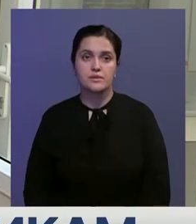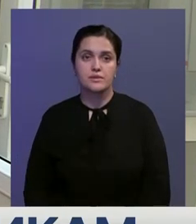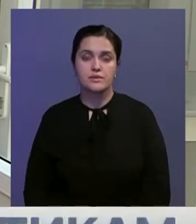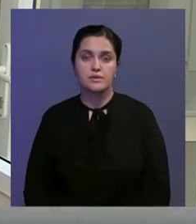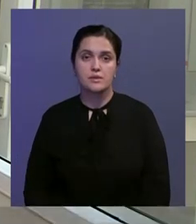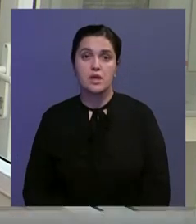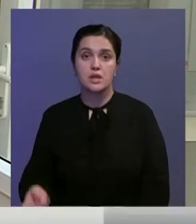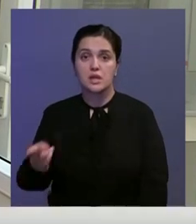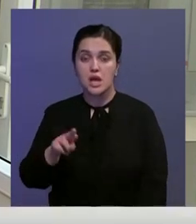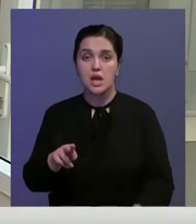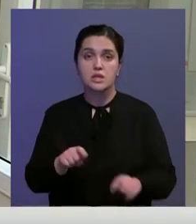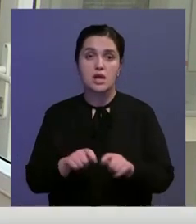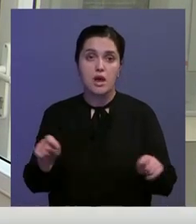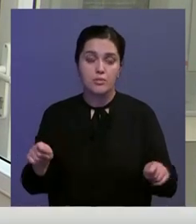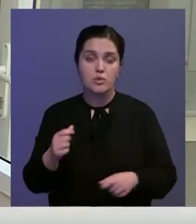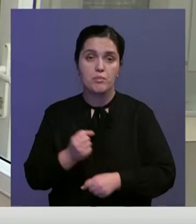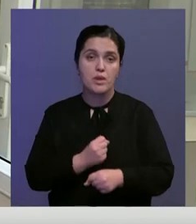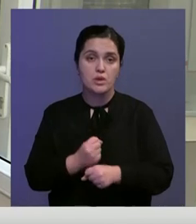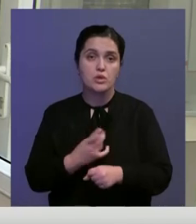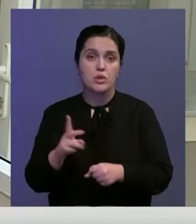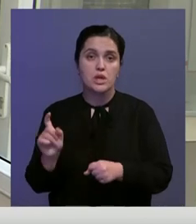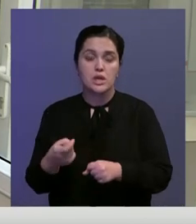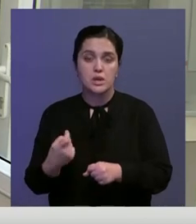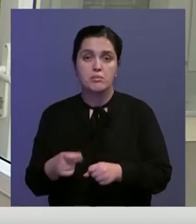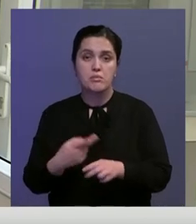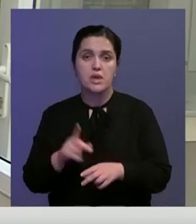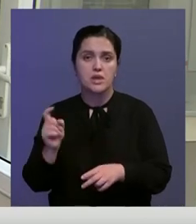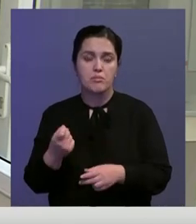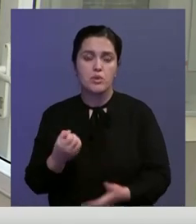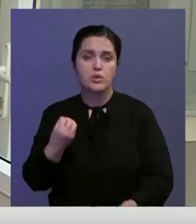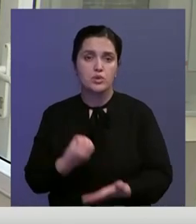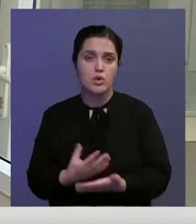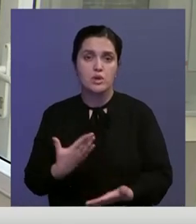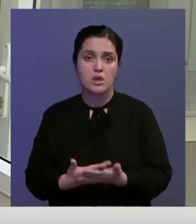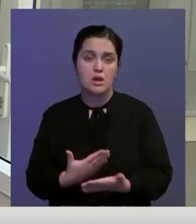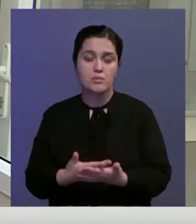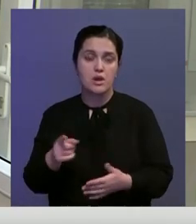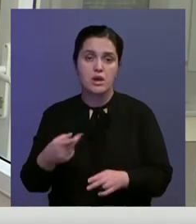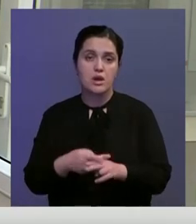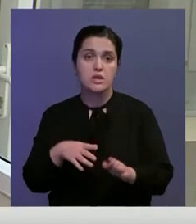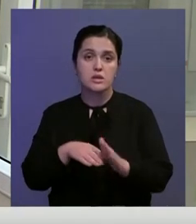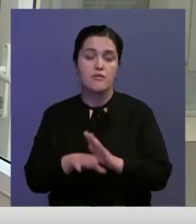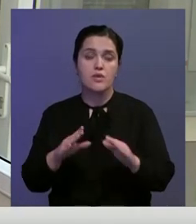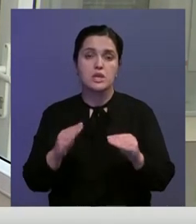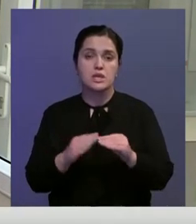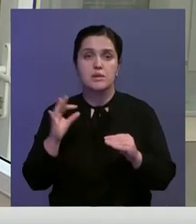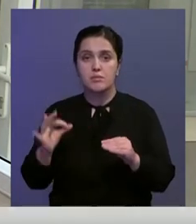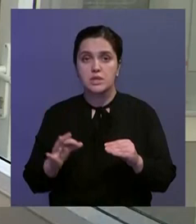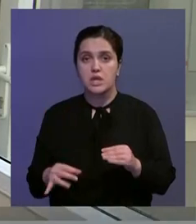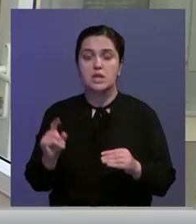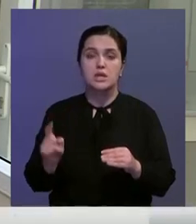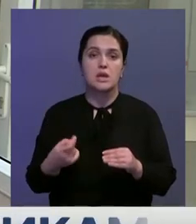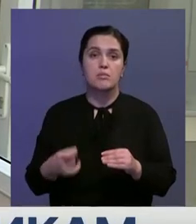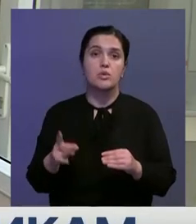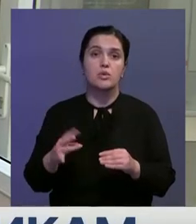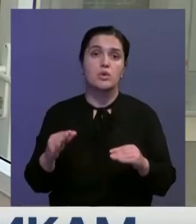Прежде всего, для запуска производства нужны химические вещества. Химия не из дешевых. Например, этот препарат содержит всего 10% химикатов.